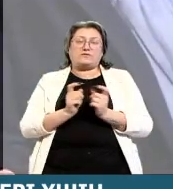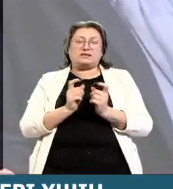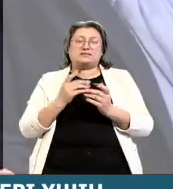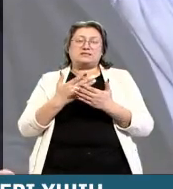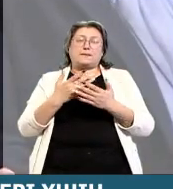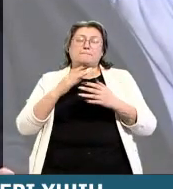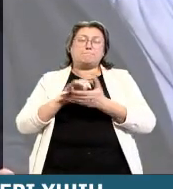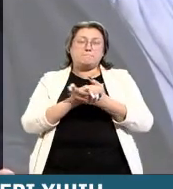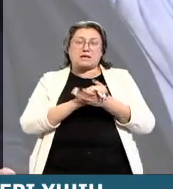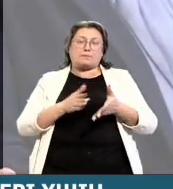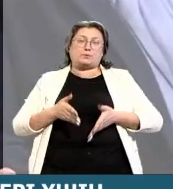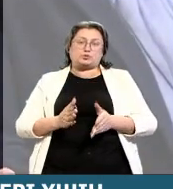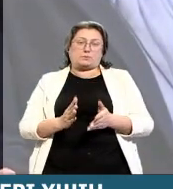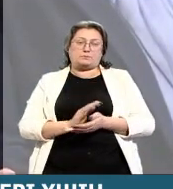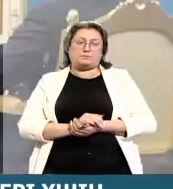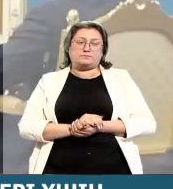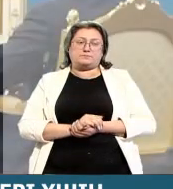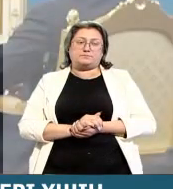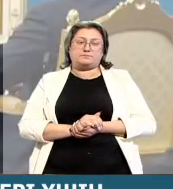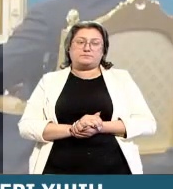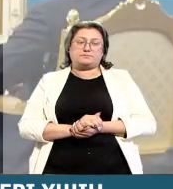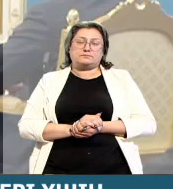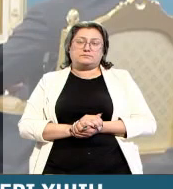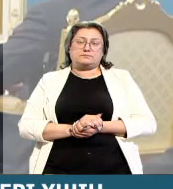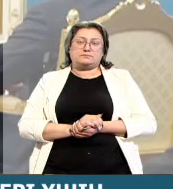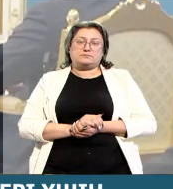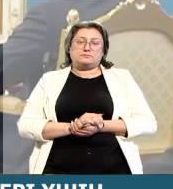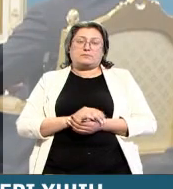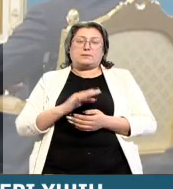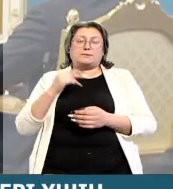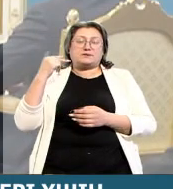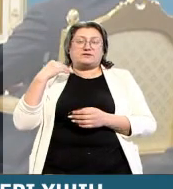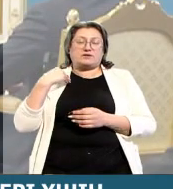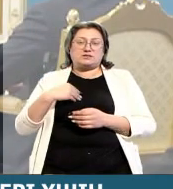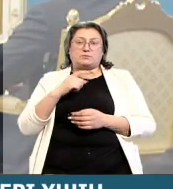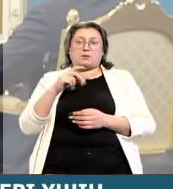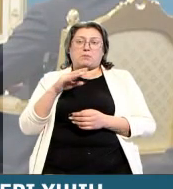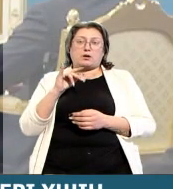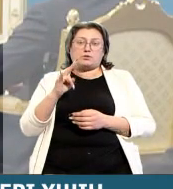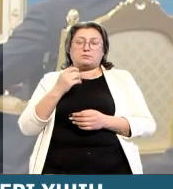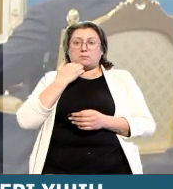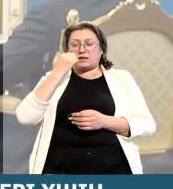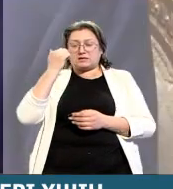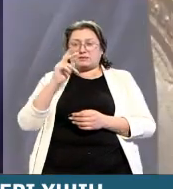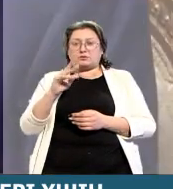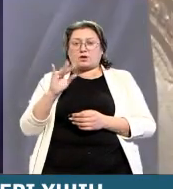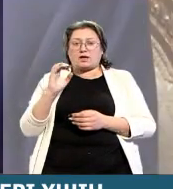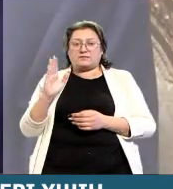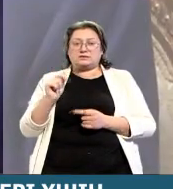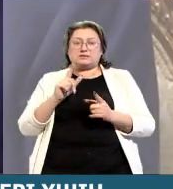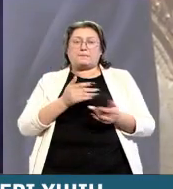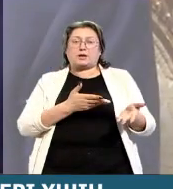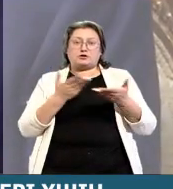мен түйткілдер бейбіт және дипломатиялық жолмен шешілуге тиіс деген байламға келген. Өз кезегінде Франция президенті Эммануэль